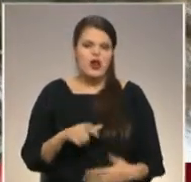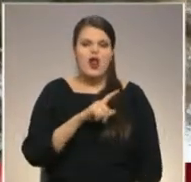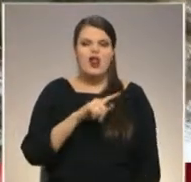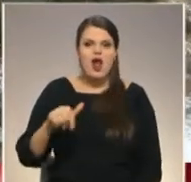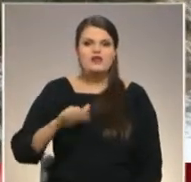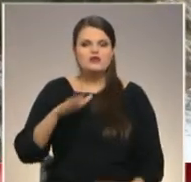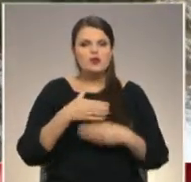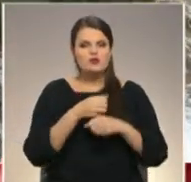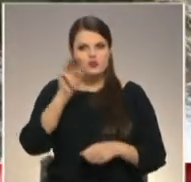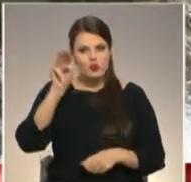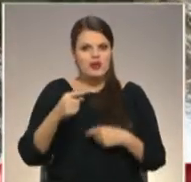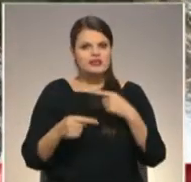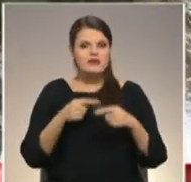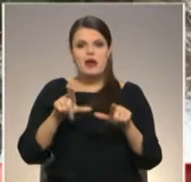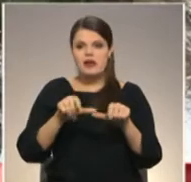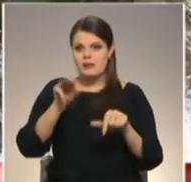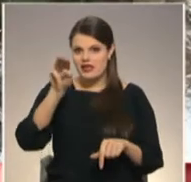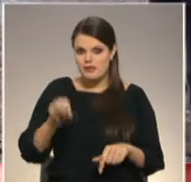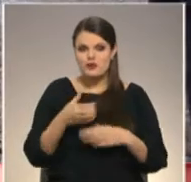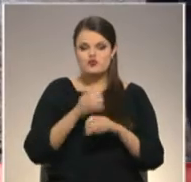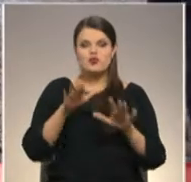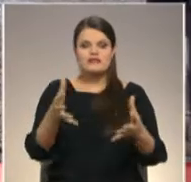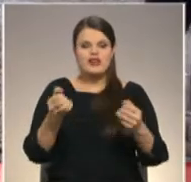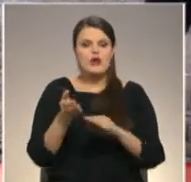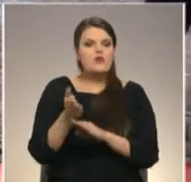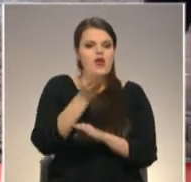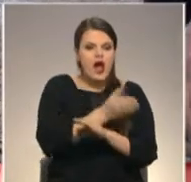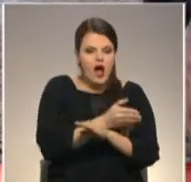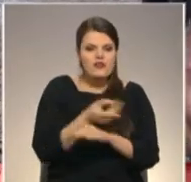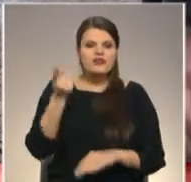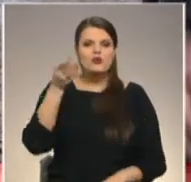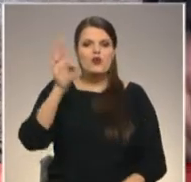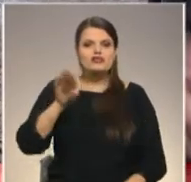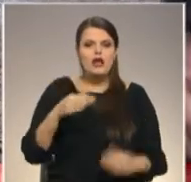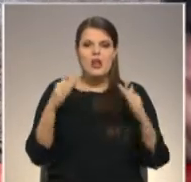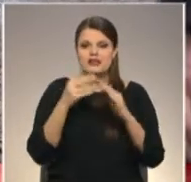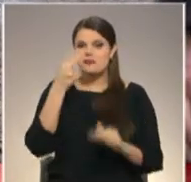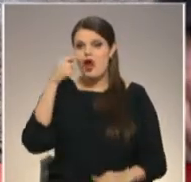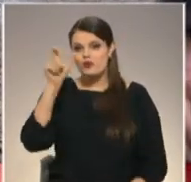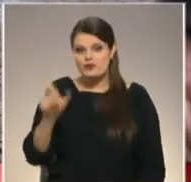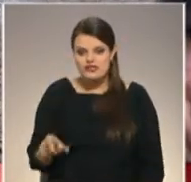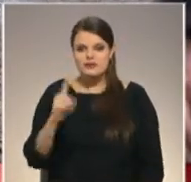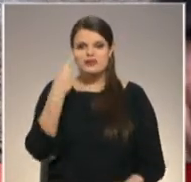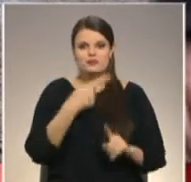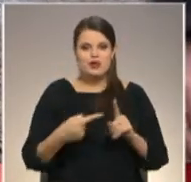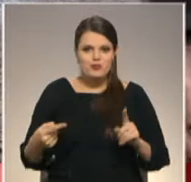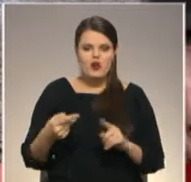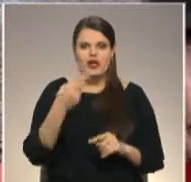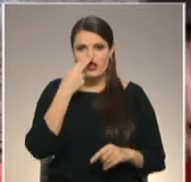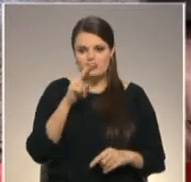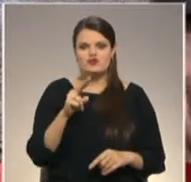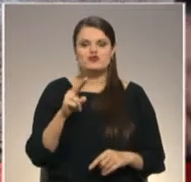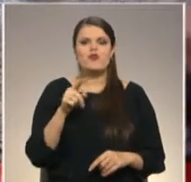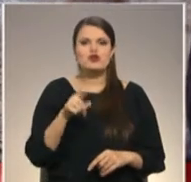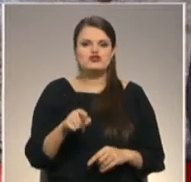Latvieši par sulu mēnesi 9. aprīli, lai gan sulas var iegūt jau daudz ātrāk. Sauliskalnu mājas saimnieks Vilnis šogad pirmoreiz sulas no kļavām tecinājis